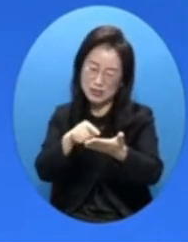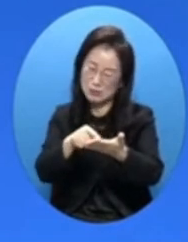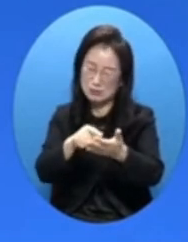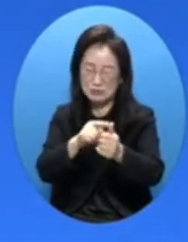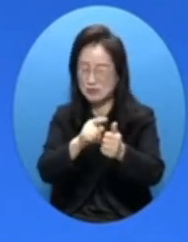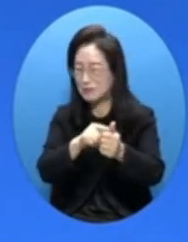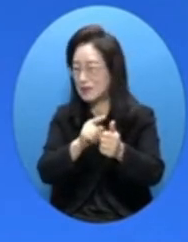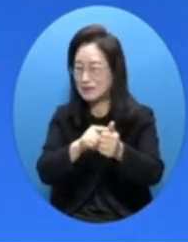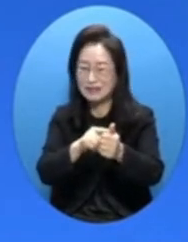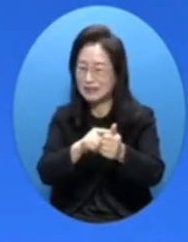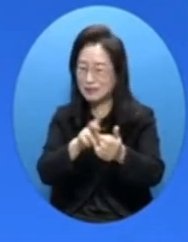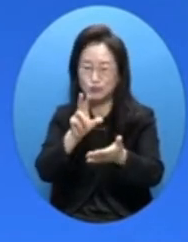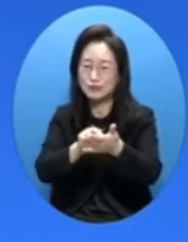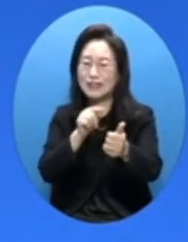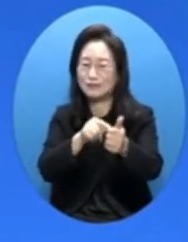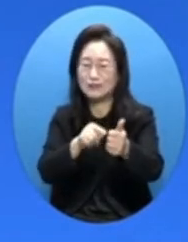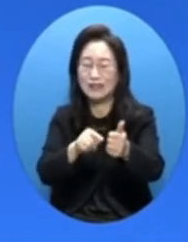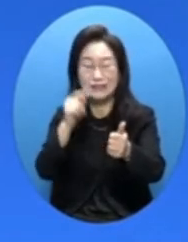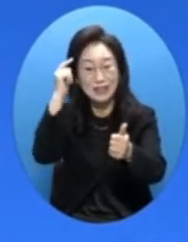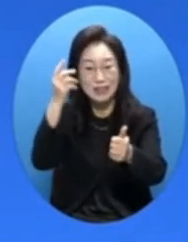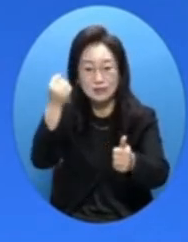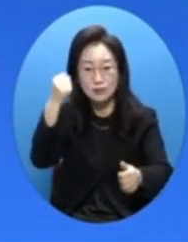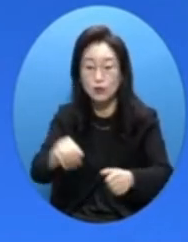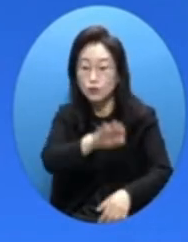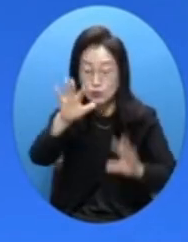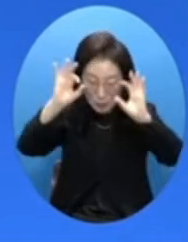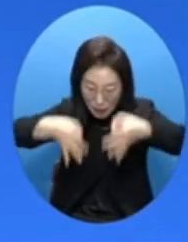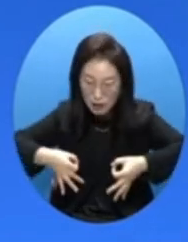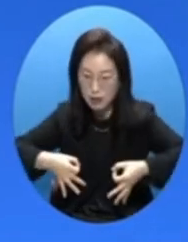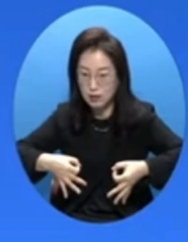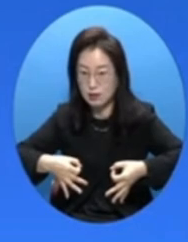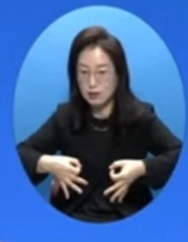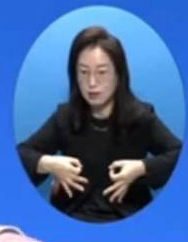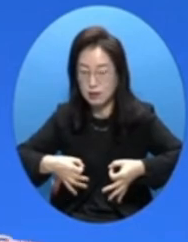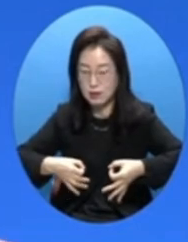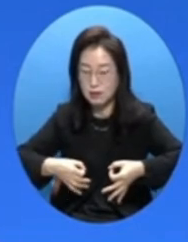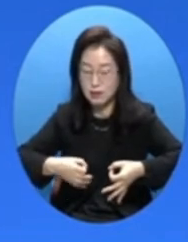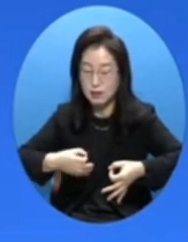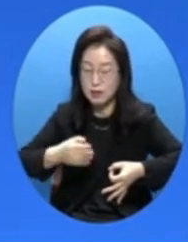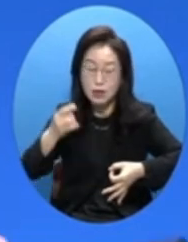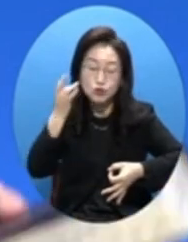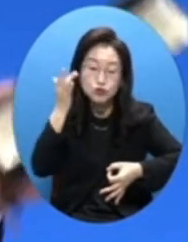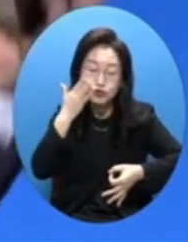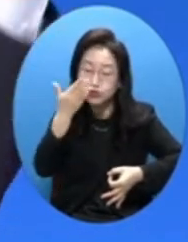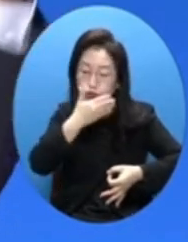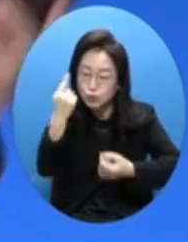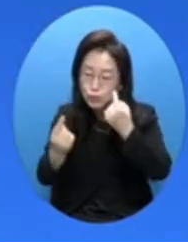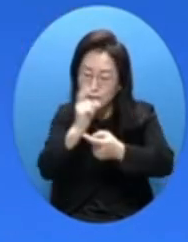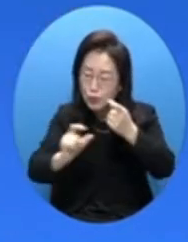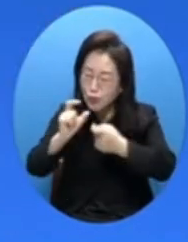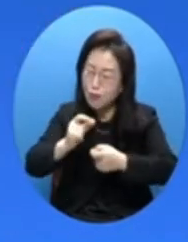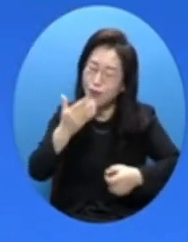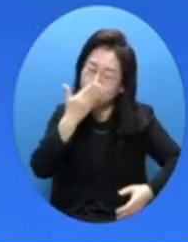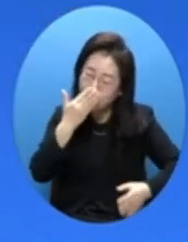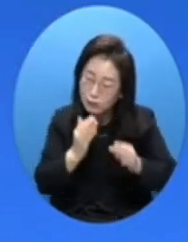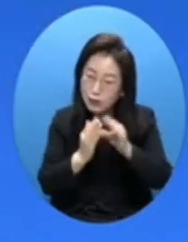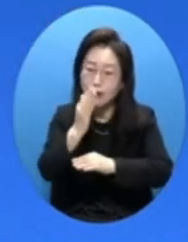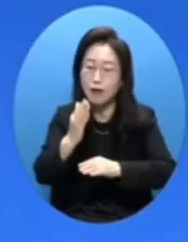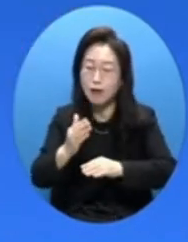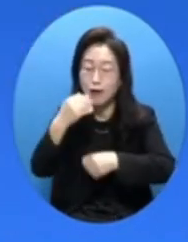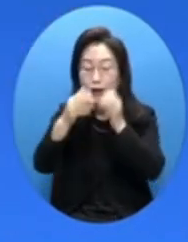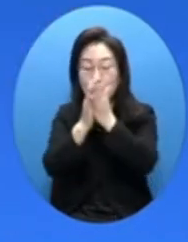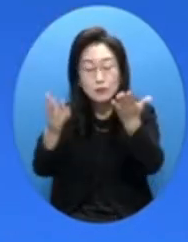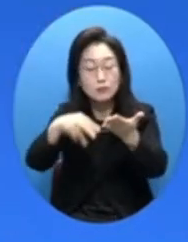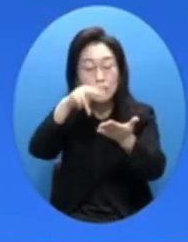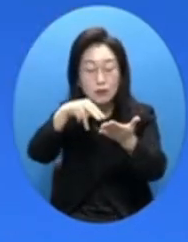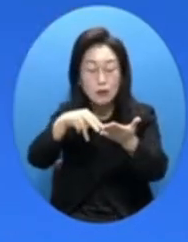허집사가 참 문제가 있구나 생각했는데 우리가 혹시 그렇지 않습니까? 꿀과 송이보다 더 달아야 되는 이 생명의 말씀이 말씀을 피우면 졸음이 오지